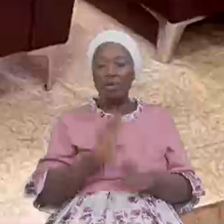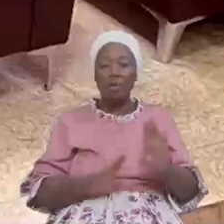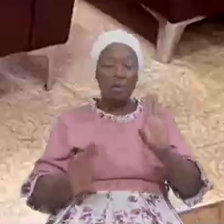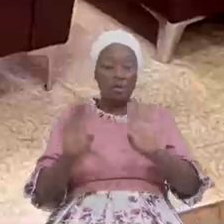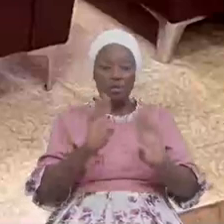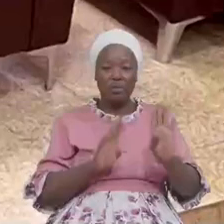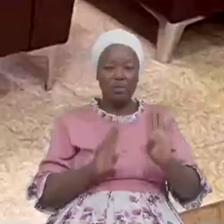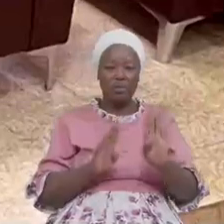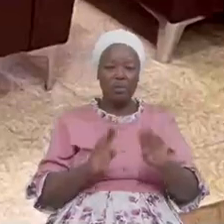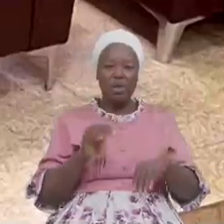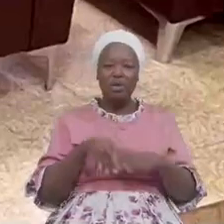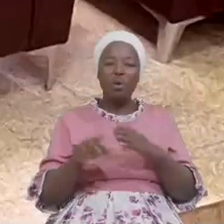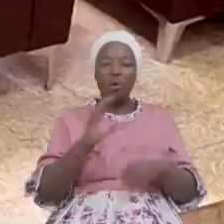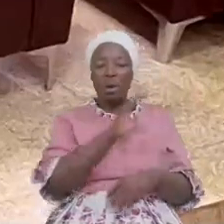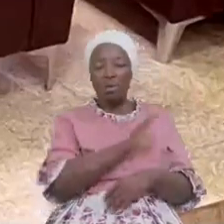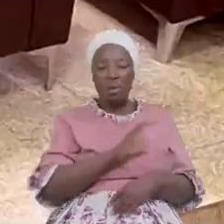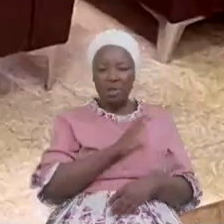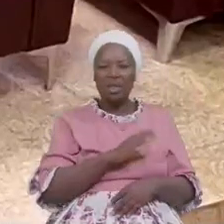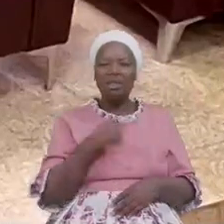ton caractère, dis-moi, montre-moi.